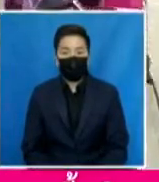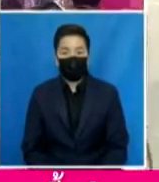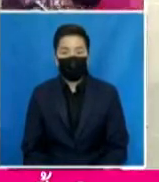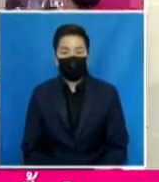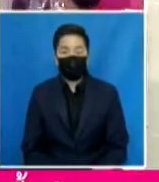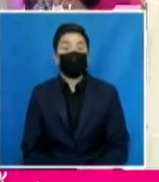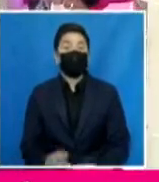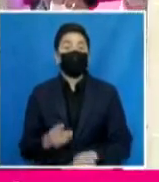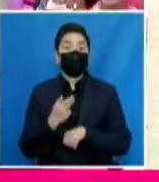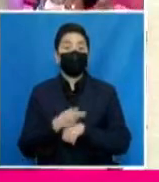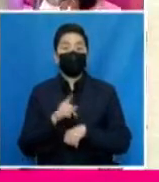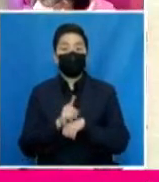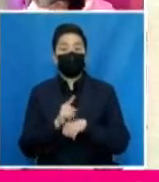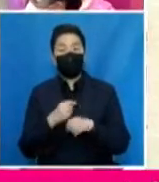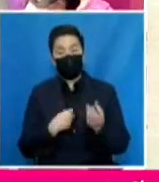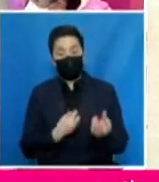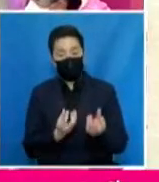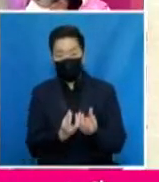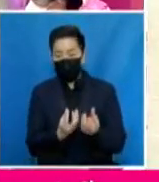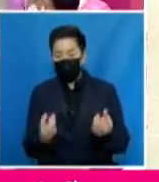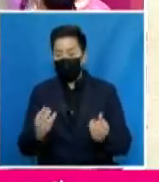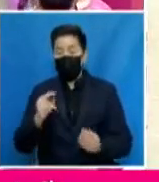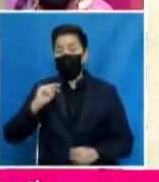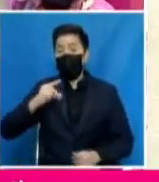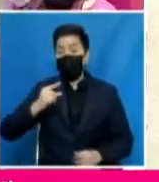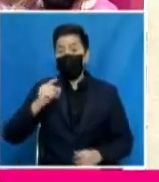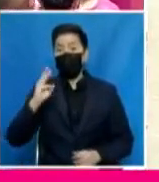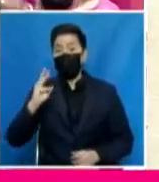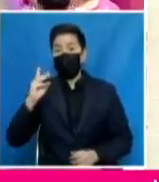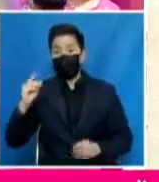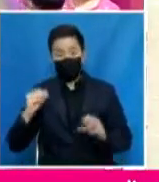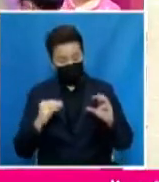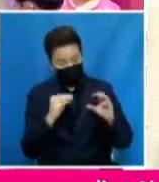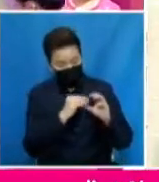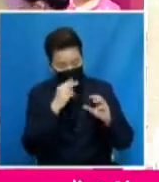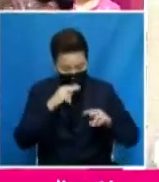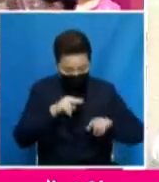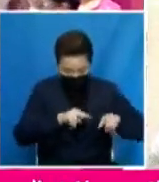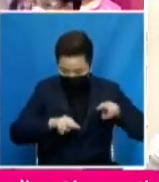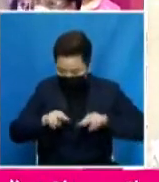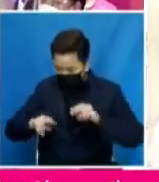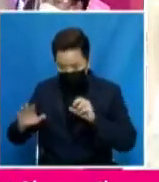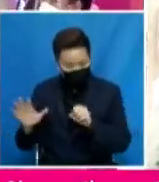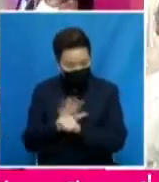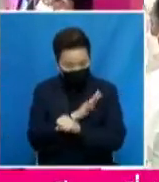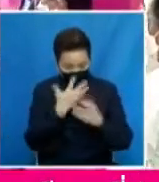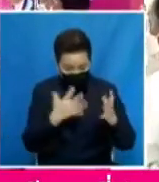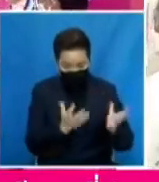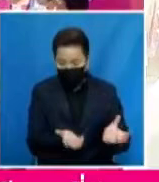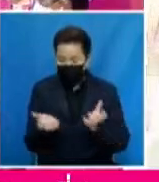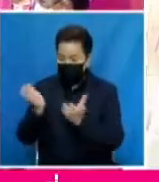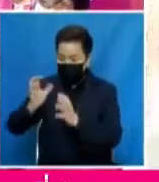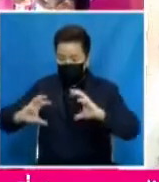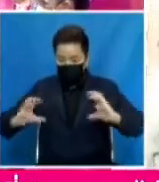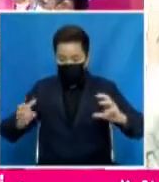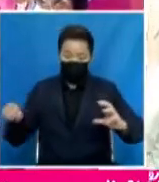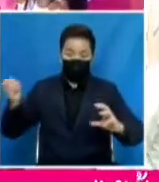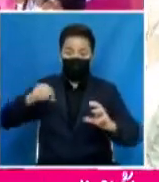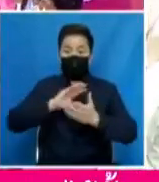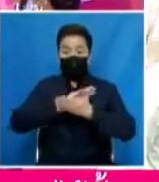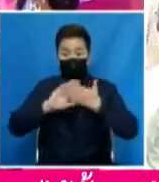ประธานกรรมการได้ตรวจสอบลูกบอลแสดงงวดและหมดอักษรและพนักงานได้บรรจุลูกบอลเรียบร้อยแล้วค่ะท่